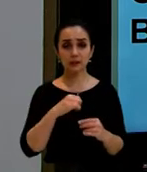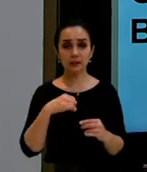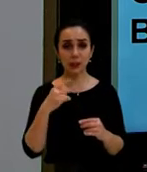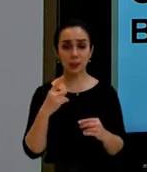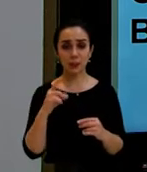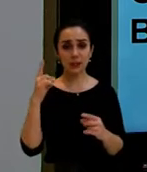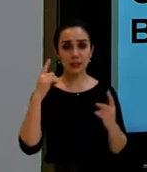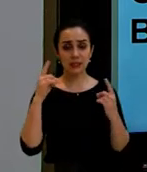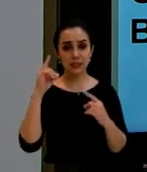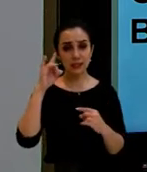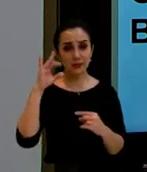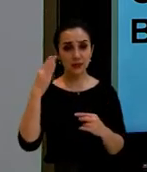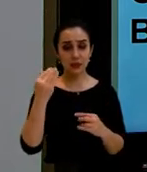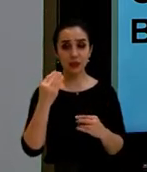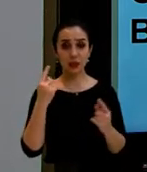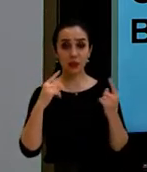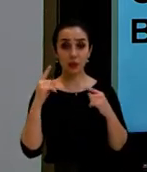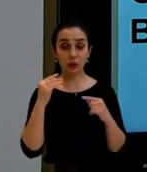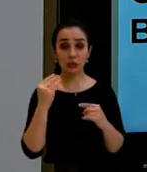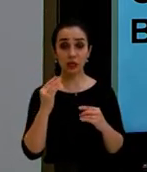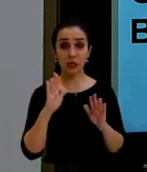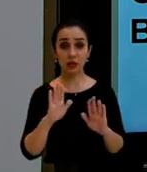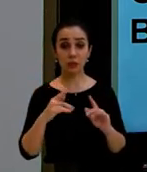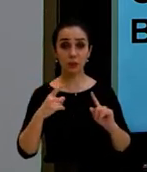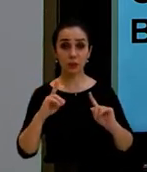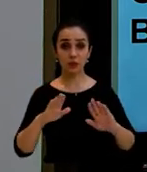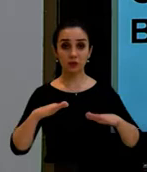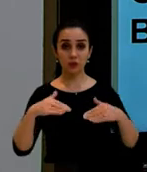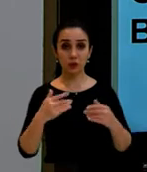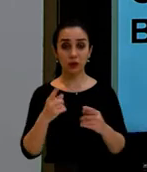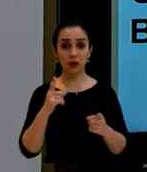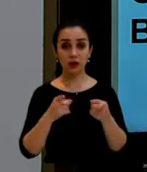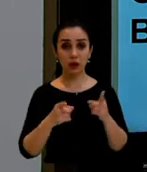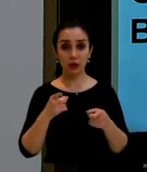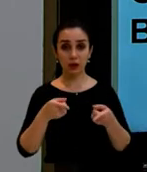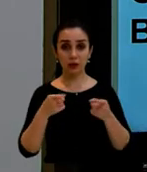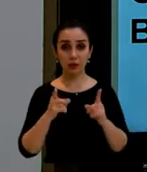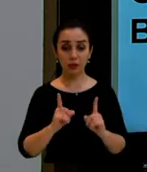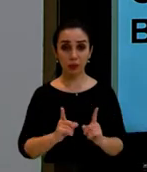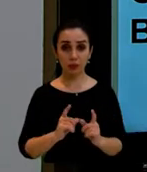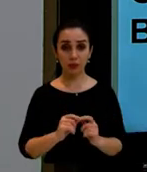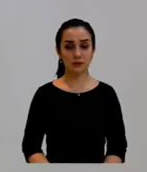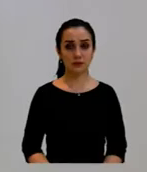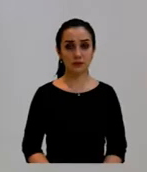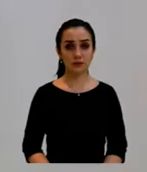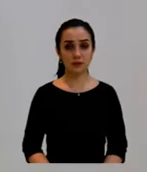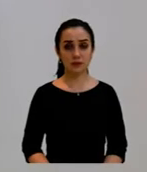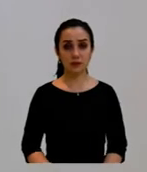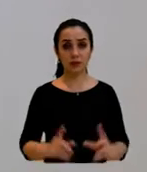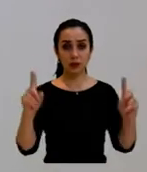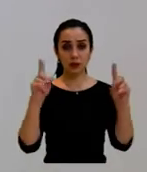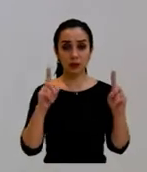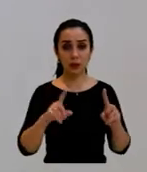известных в творчестве Николая Рубцова. Оно посвящено родной Вологодщине.